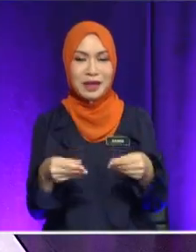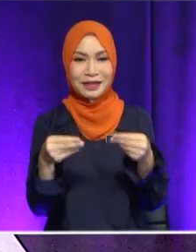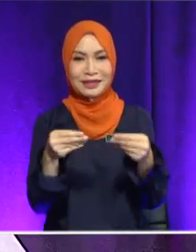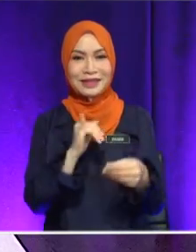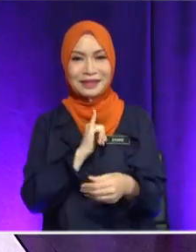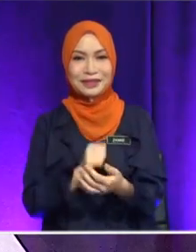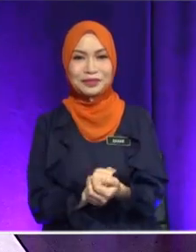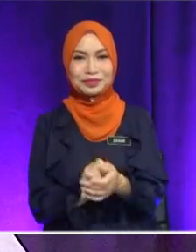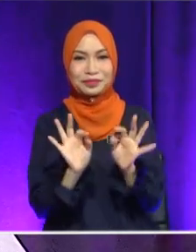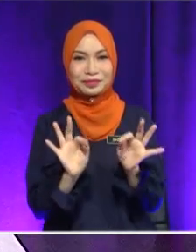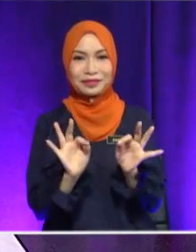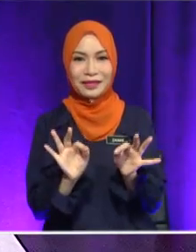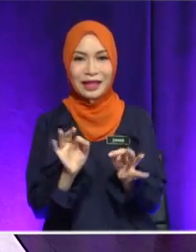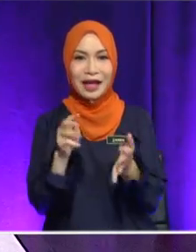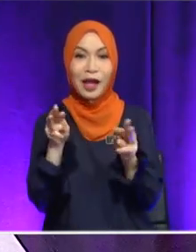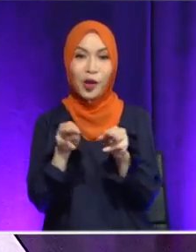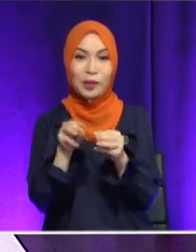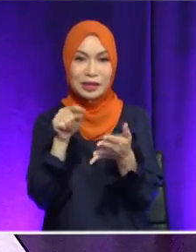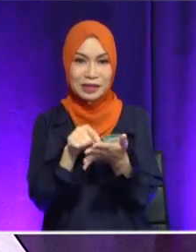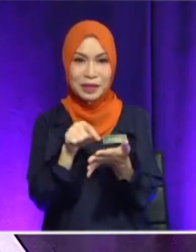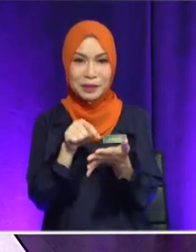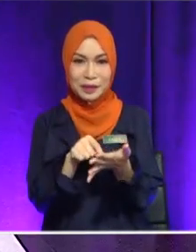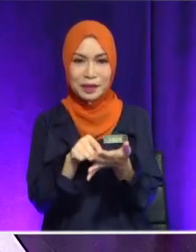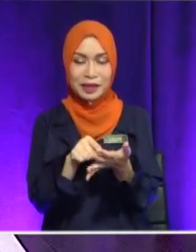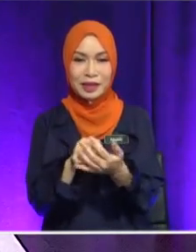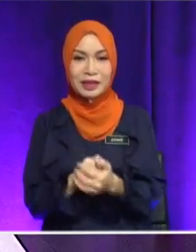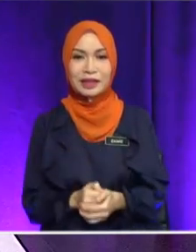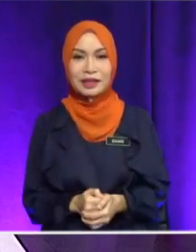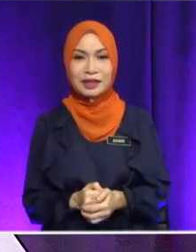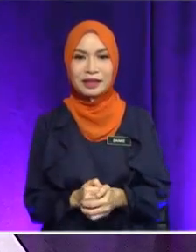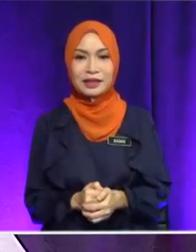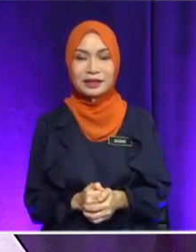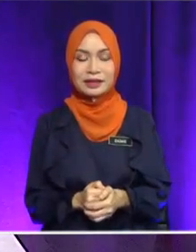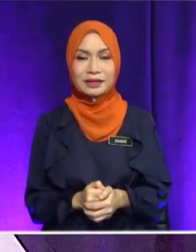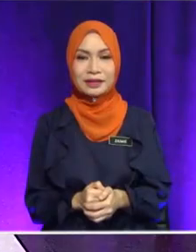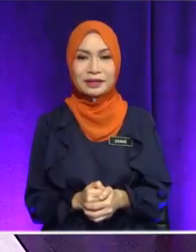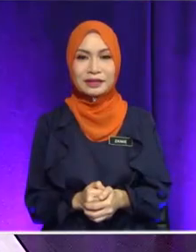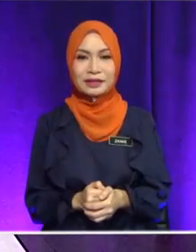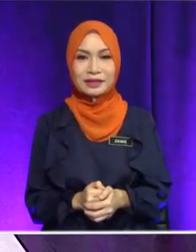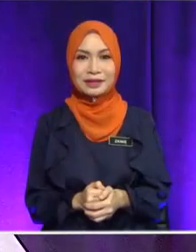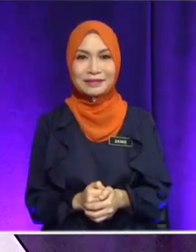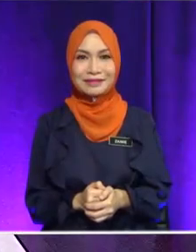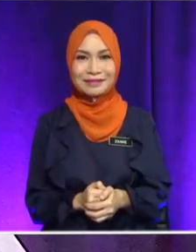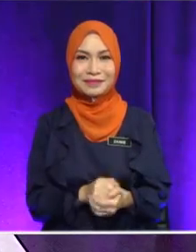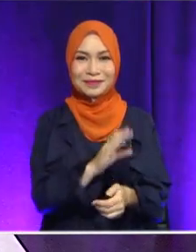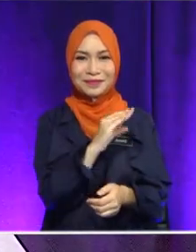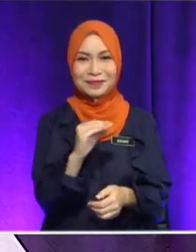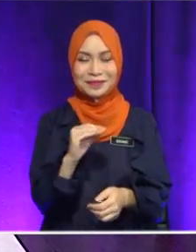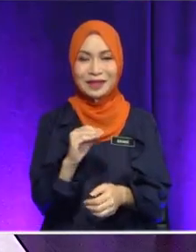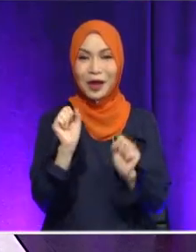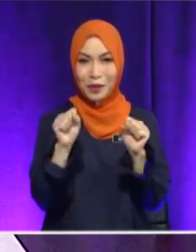ada buat baca nih batu merah Terangkan kepada anakmu ya ataupun Terangkan kepada murid yang berada di kelas